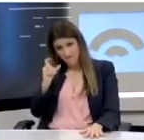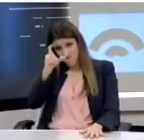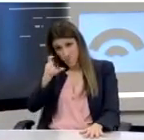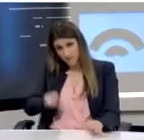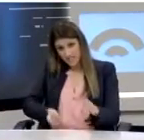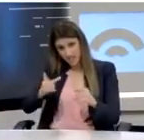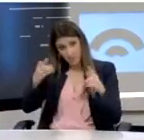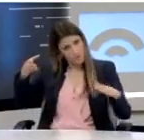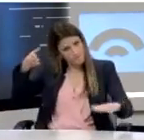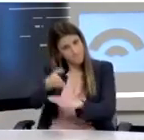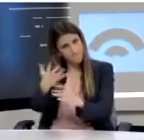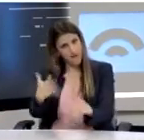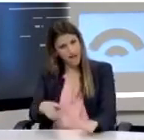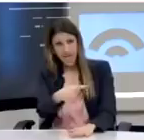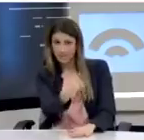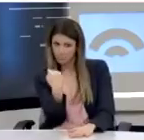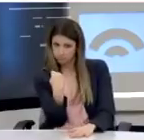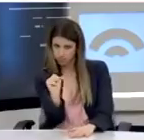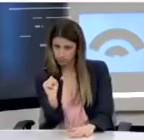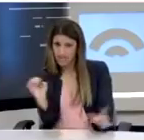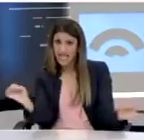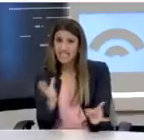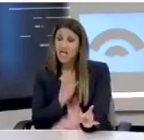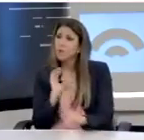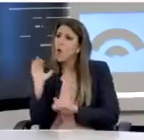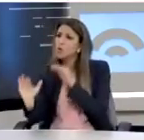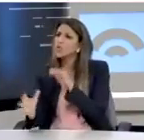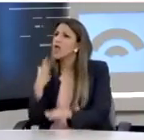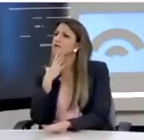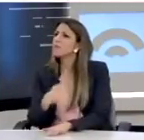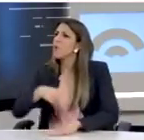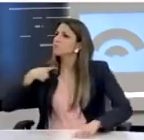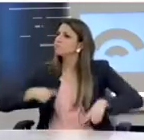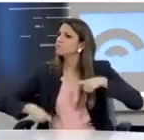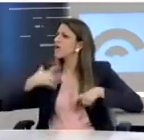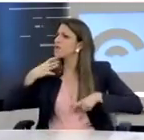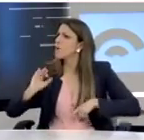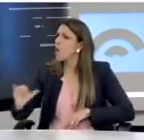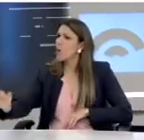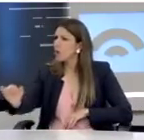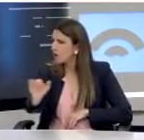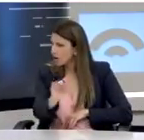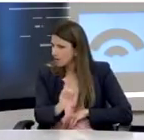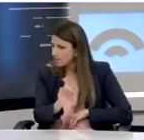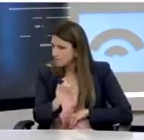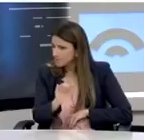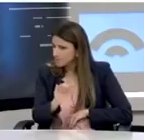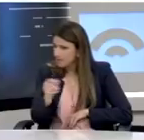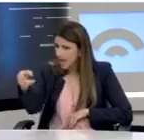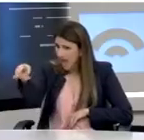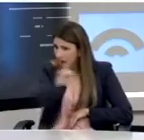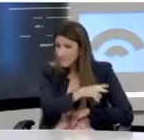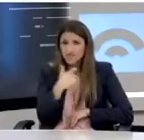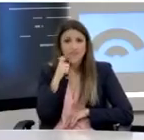απουσιάζατε. Αν ρωτούσατε έναν από αυτούς ποιο είναι το θέμα, γιατί διαμαρτύρεστε, θα σας λέγαν